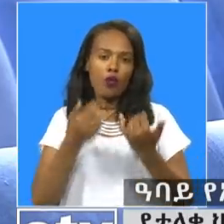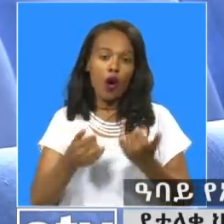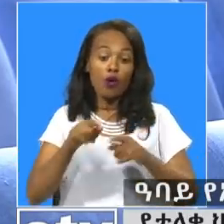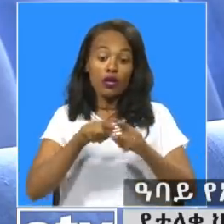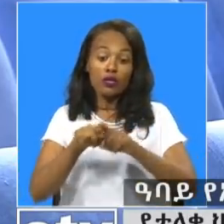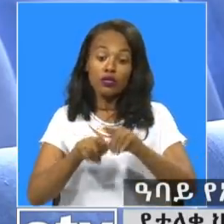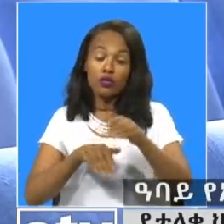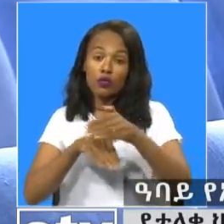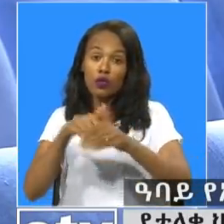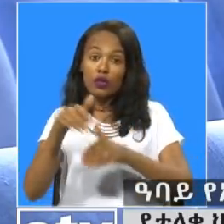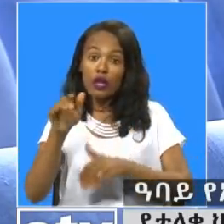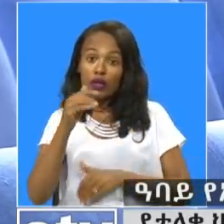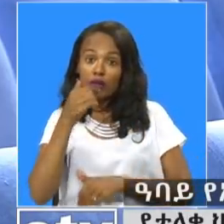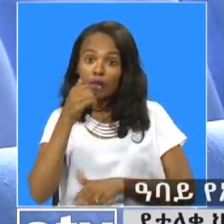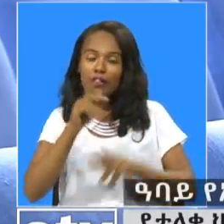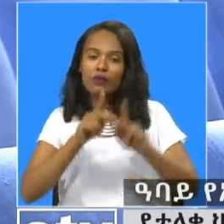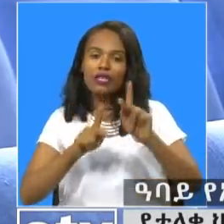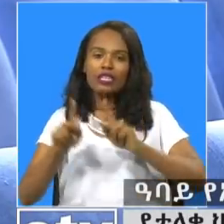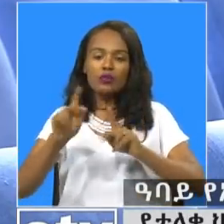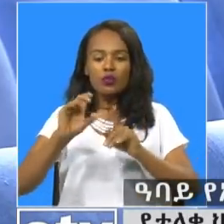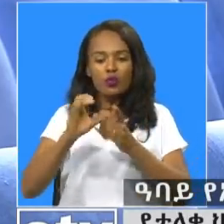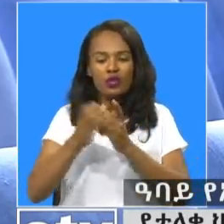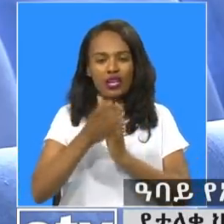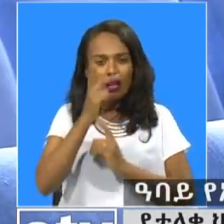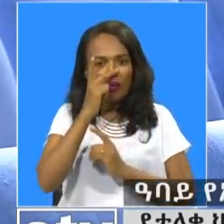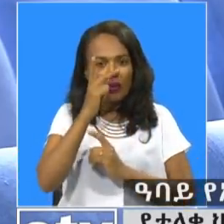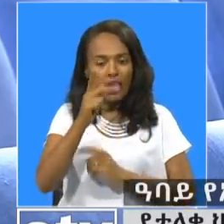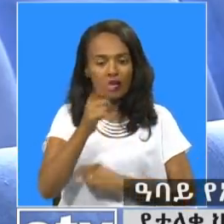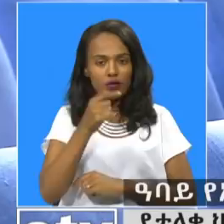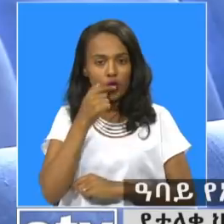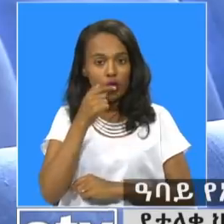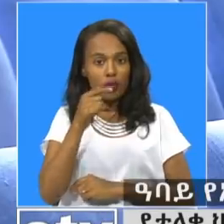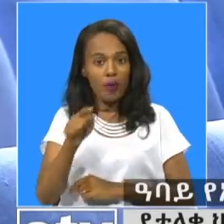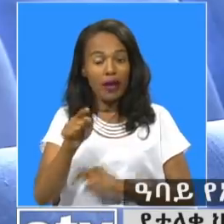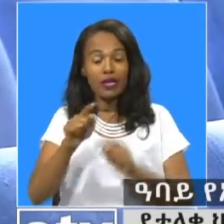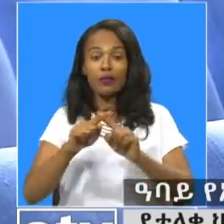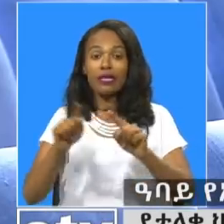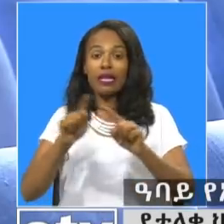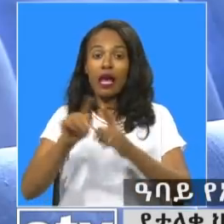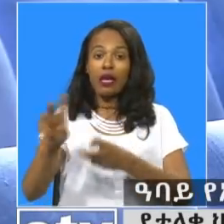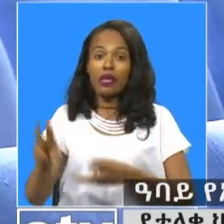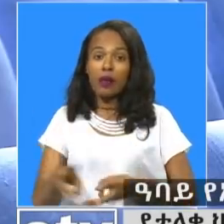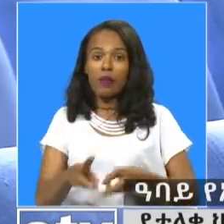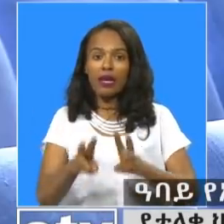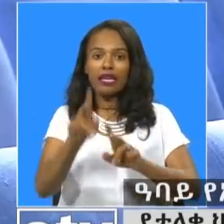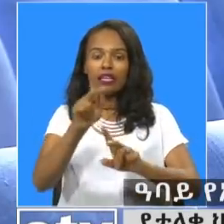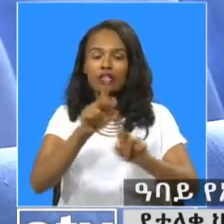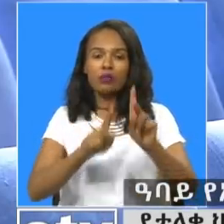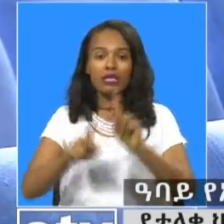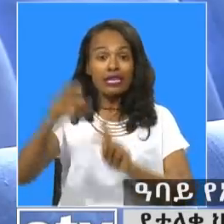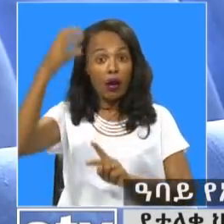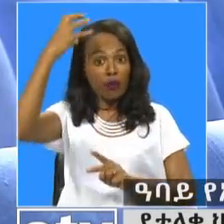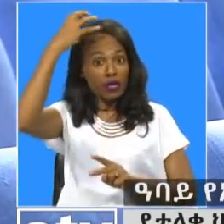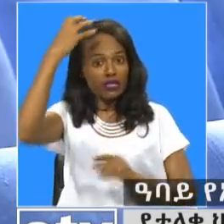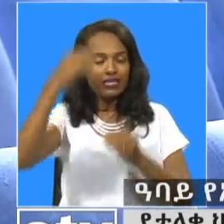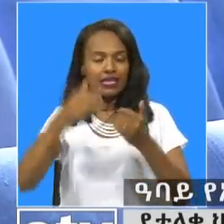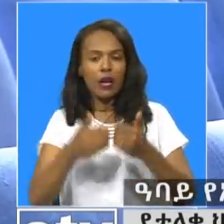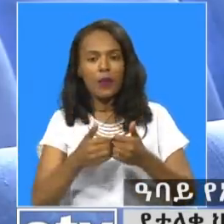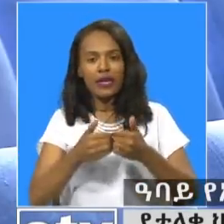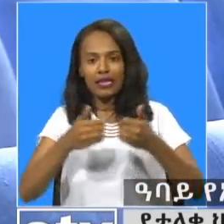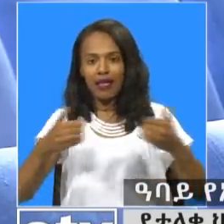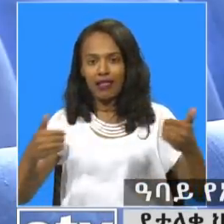ወጣን የተባለውም የህዝቡን አዝማሚያ በማየት ነው በማለት በተለያየ መንገድ ህዝብንና መንግስትን